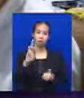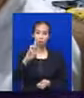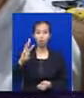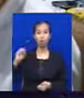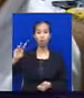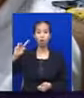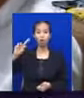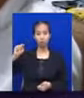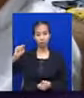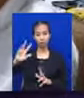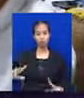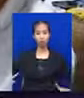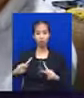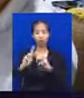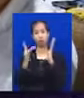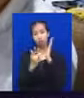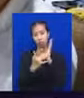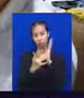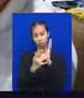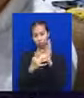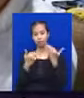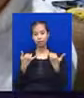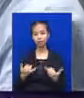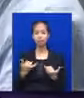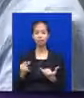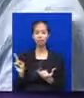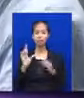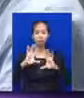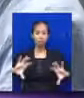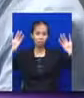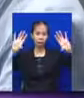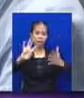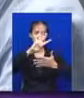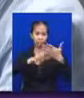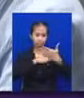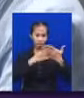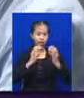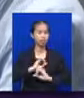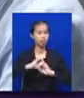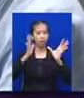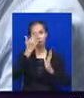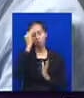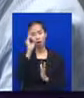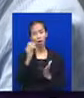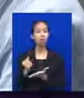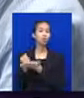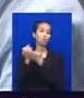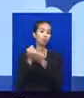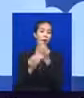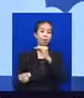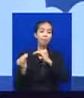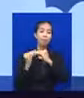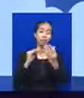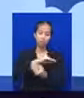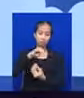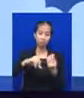ทรวงเทคโนโลยีสารสนเทศและการสื่อสารกล่าวว่ารัฐบาลมีนโยบายชัดเจนที่ต้องการเพิ่มศักยภาพทางเศรษฐกิจด้วย